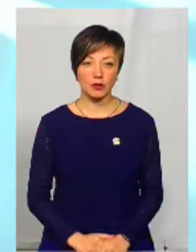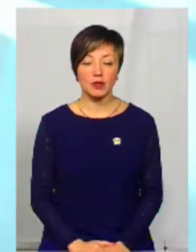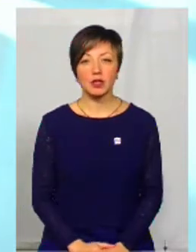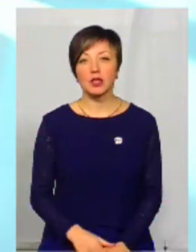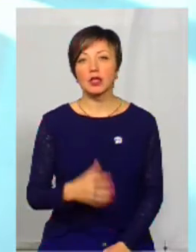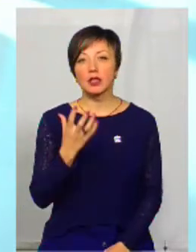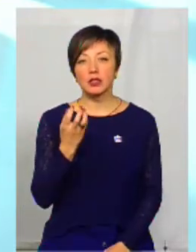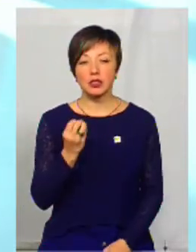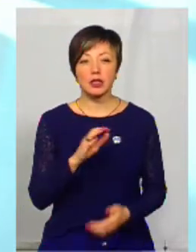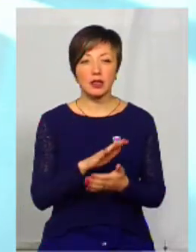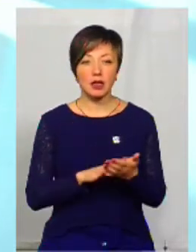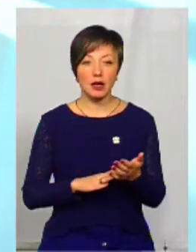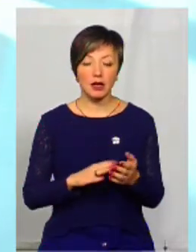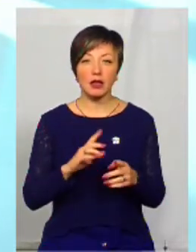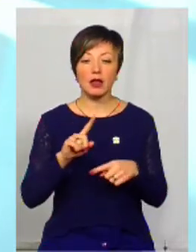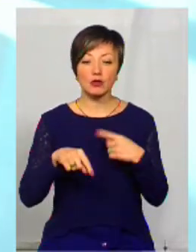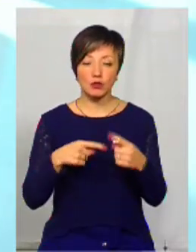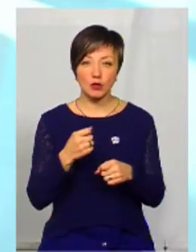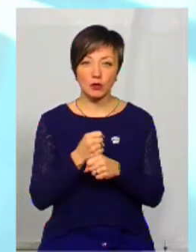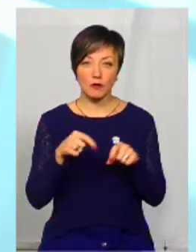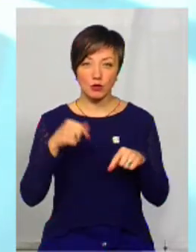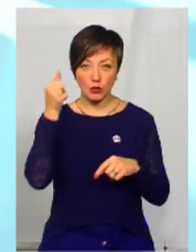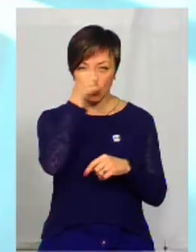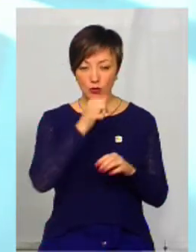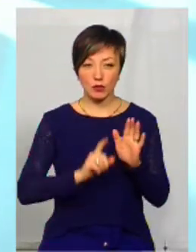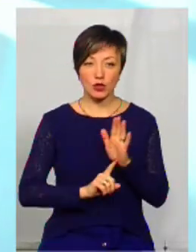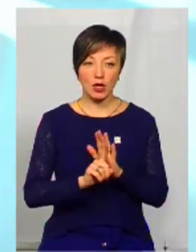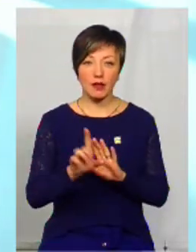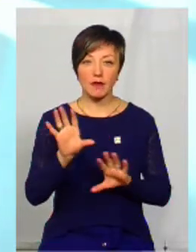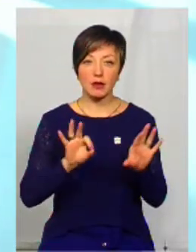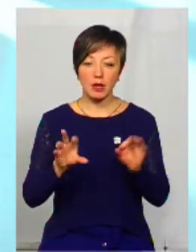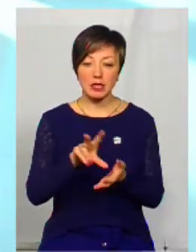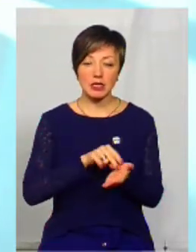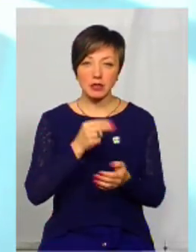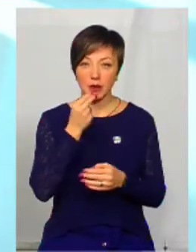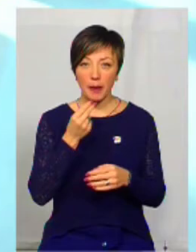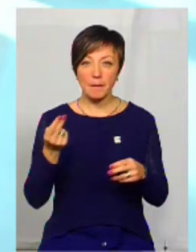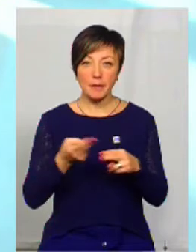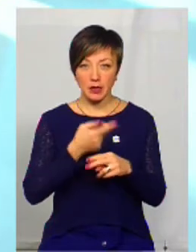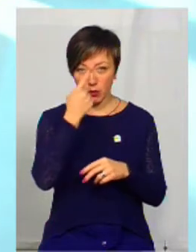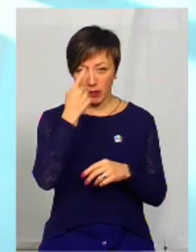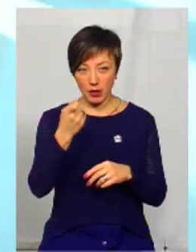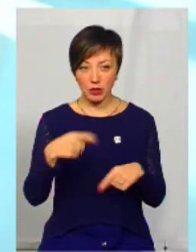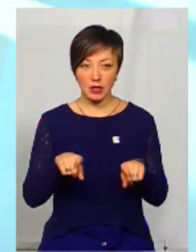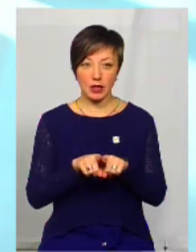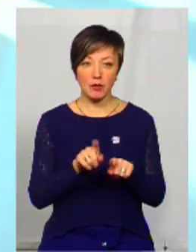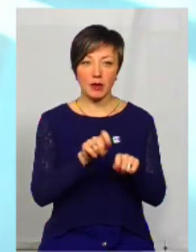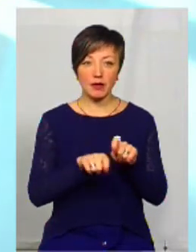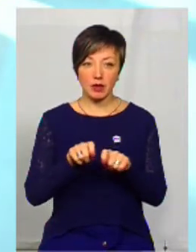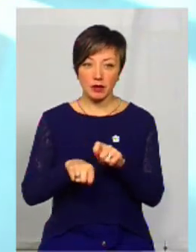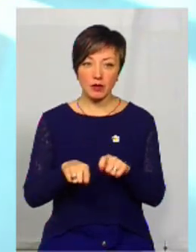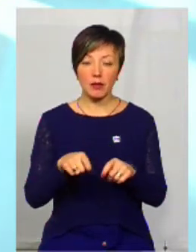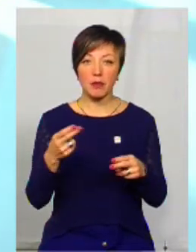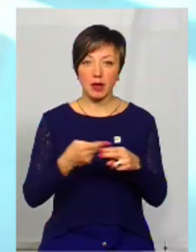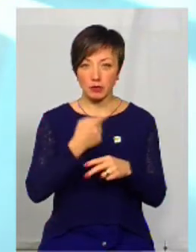І що пішли б далі? Який крок ми наступний зробили у цьому році? Ми почали відбирати зразки. Без попередження, так як і перевірки в нас